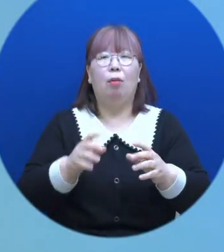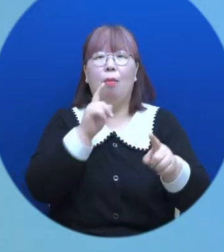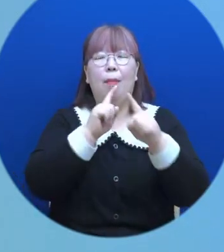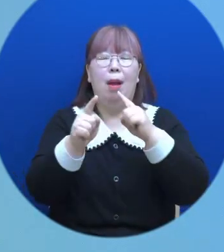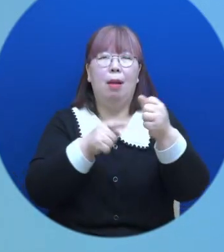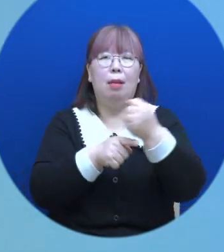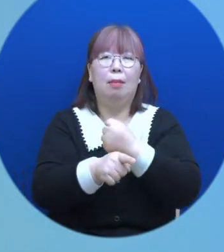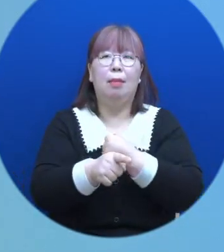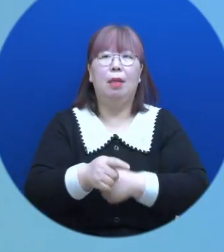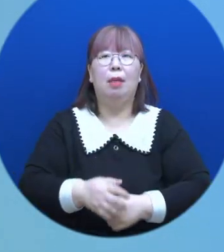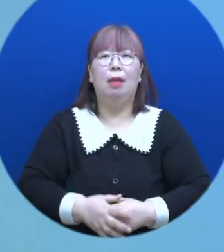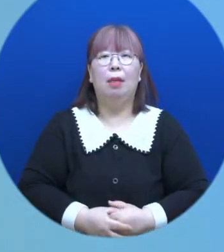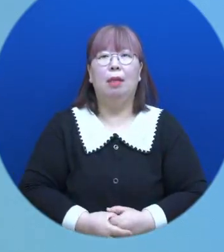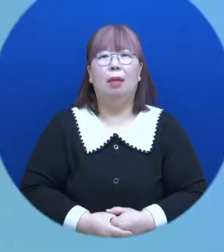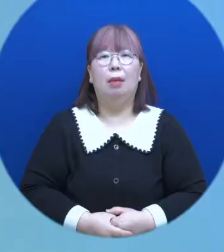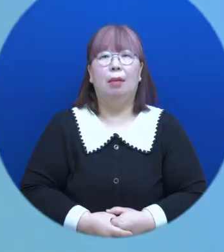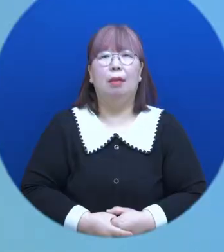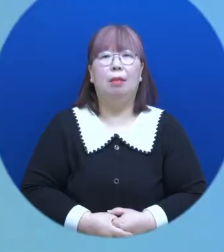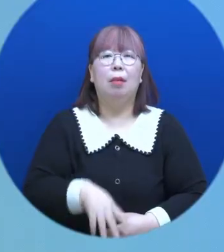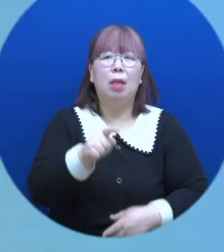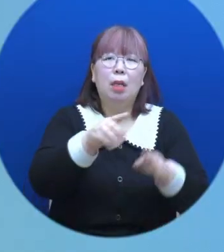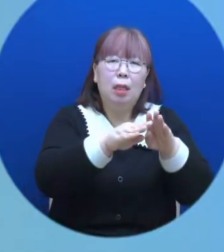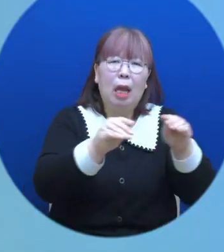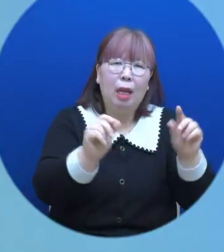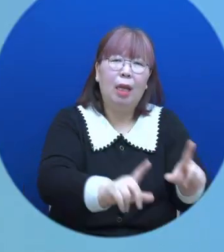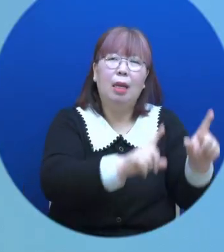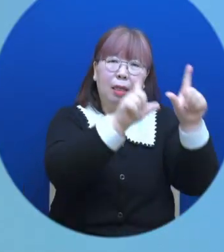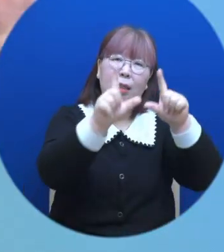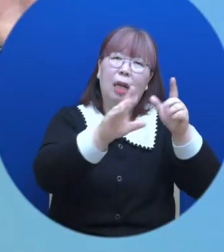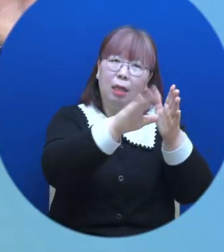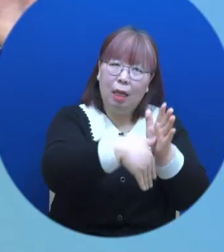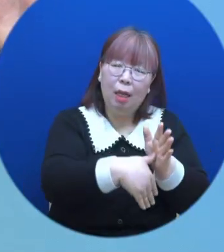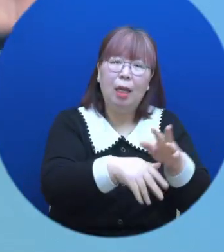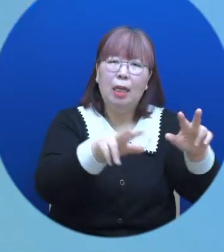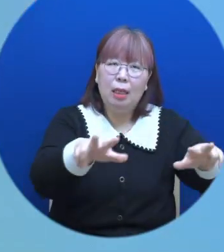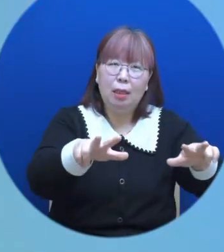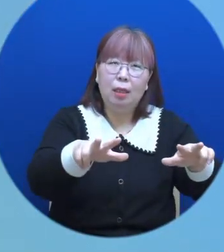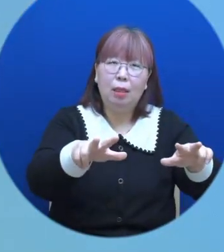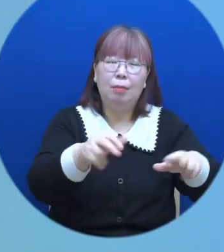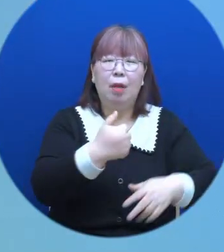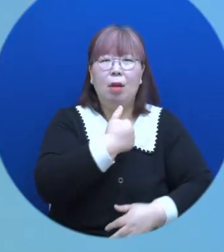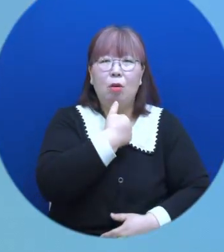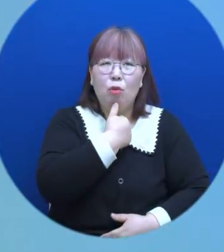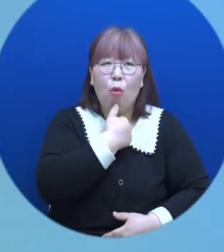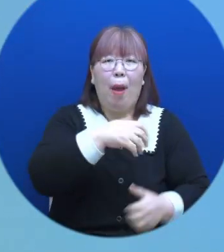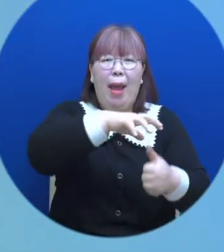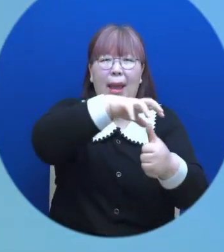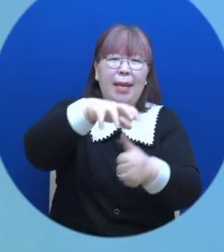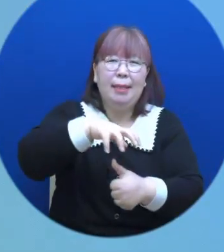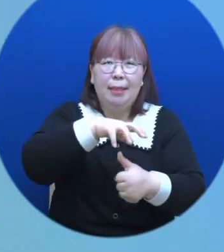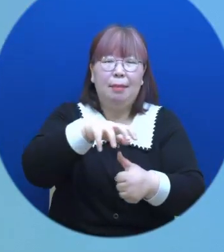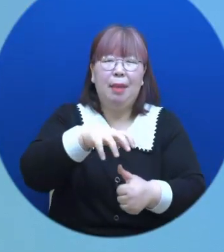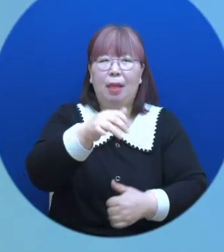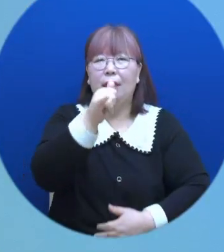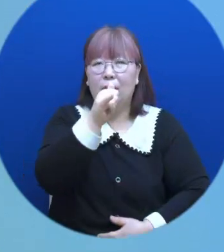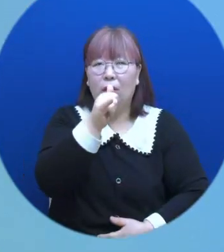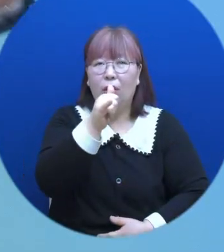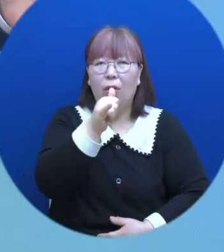거죠. 그러니까 이 땅 위에 살아가면서 지금 로마의 지배 아래 다스림을